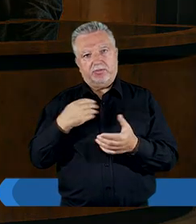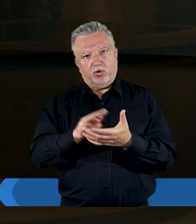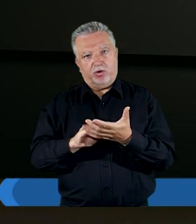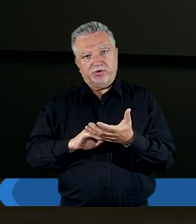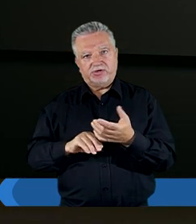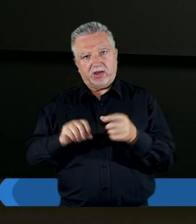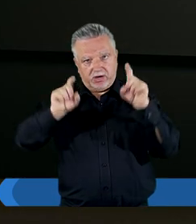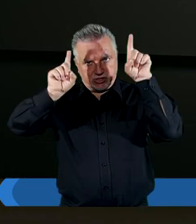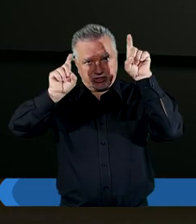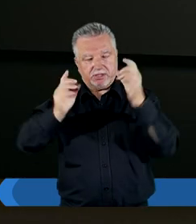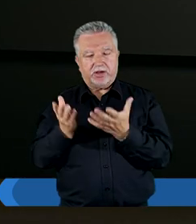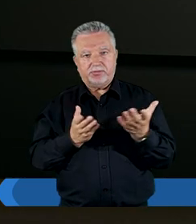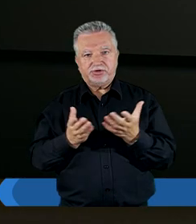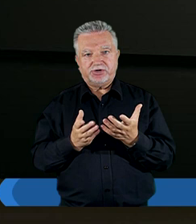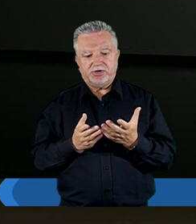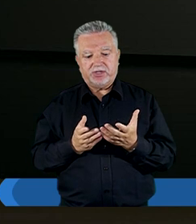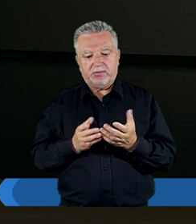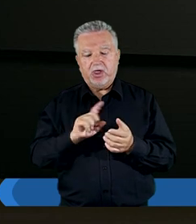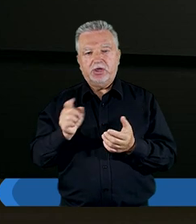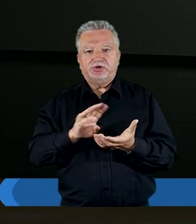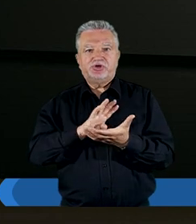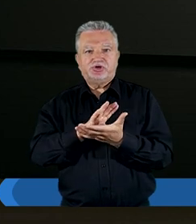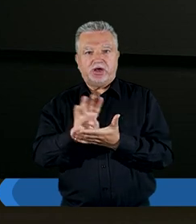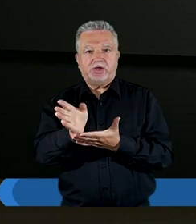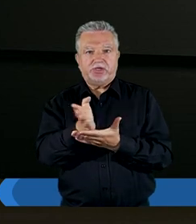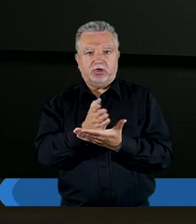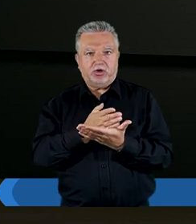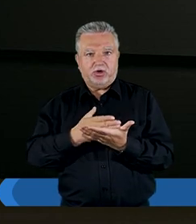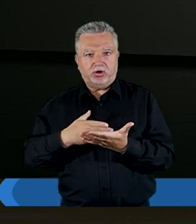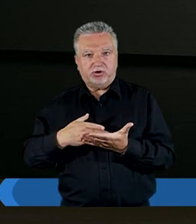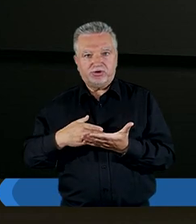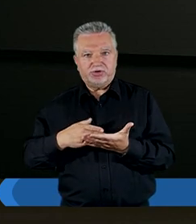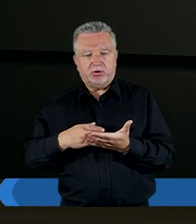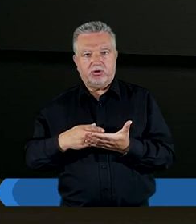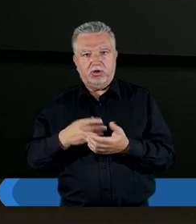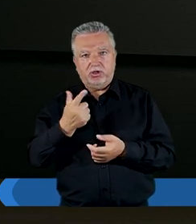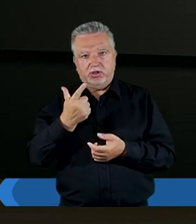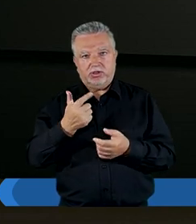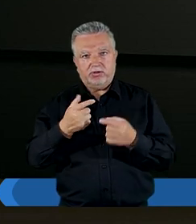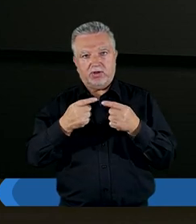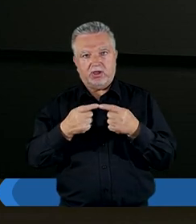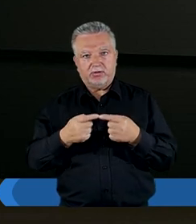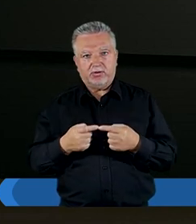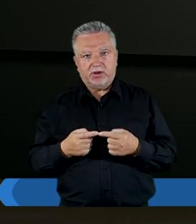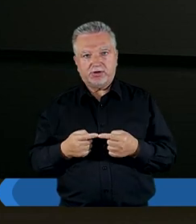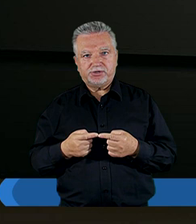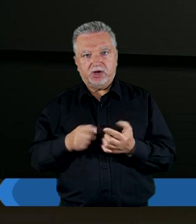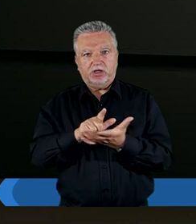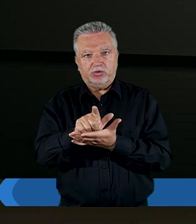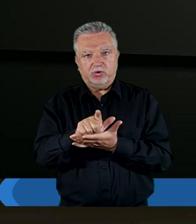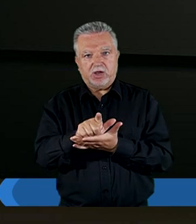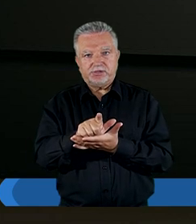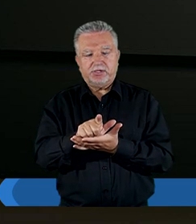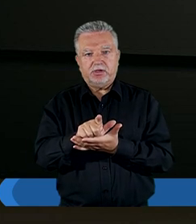szatan. Przeczytam z 14 rozdziału dwa wiersze, wiersz